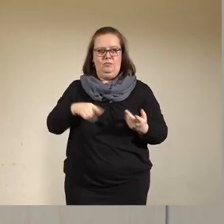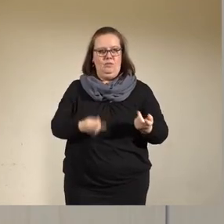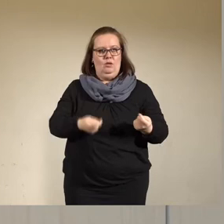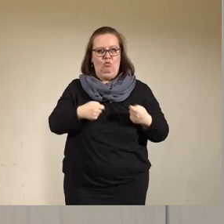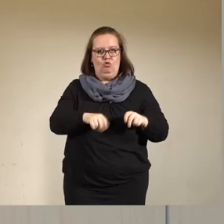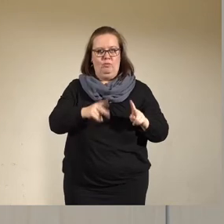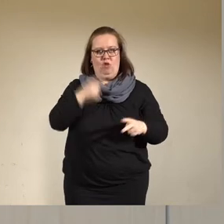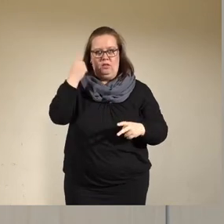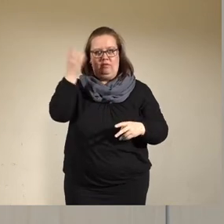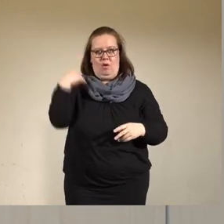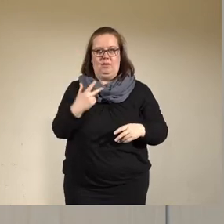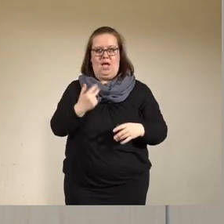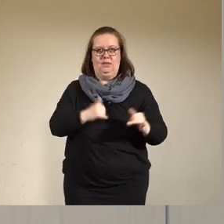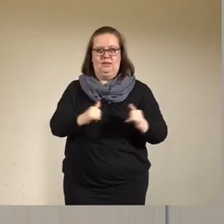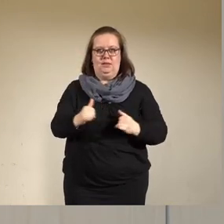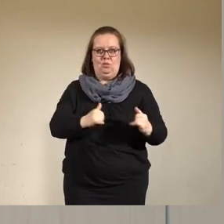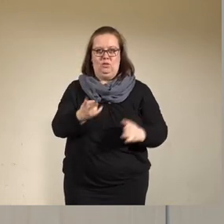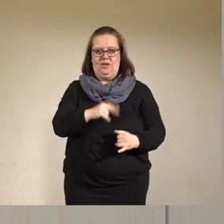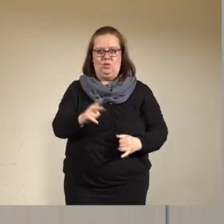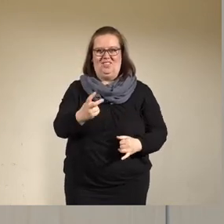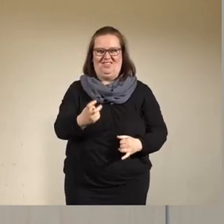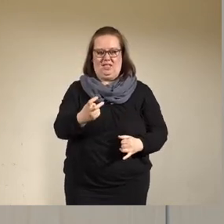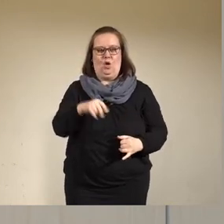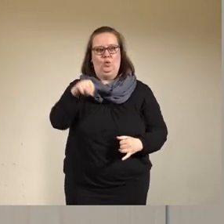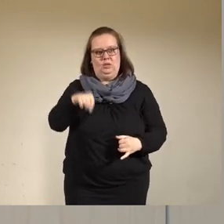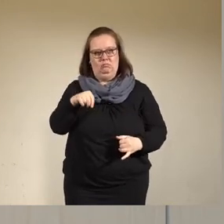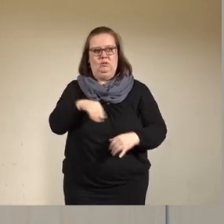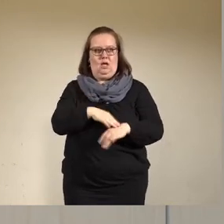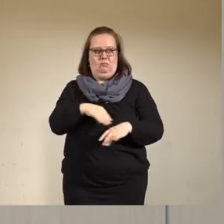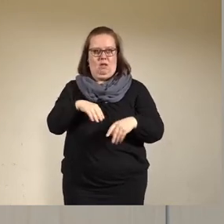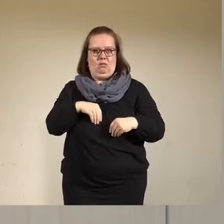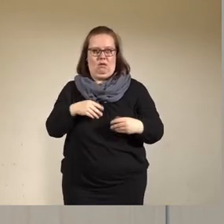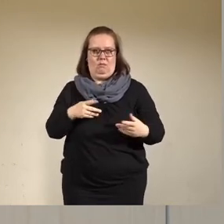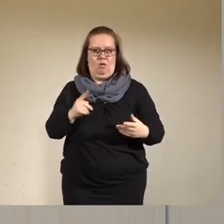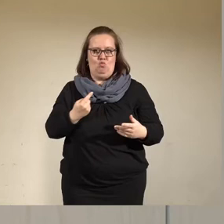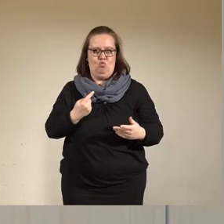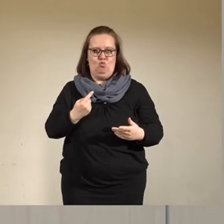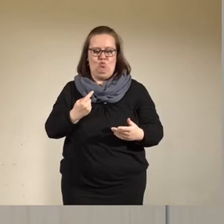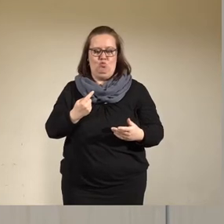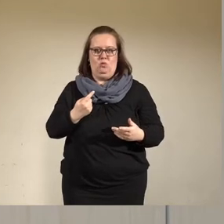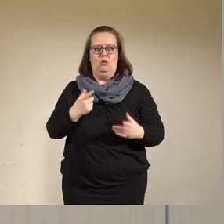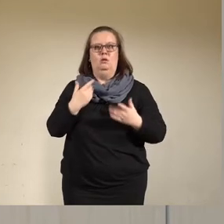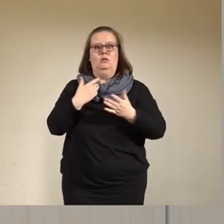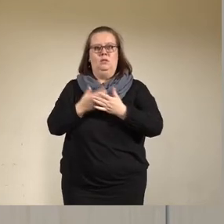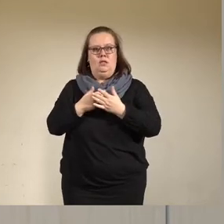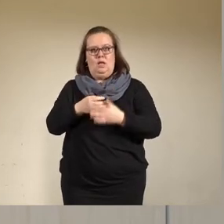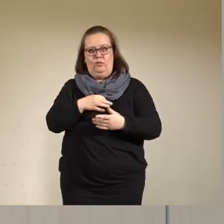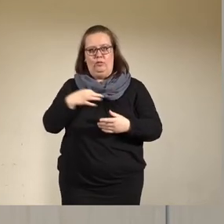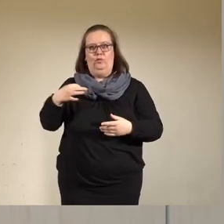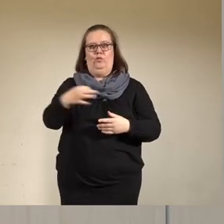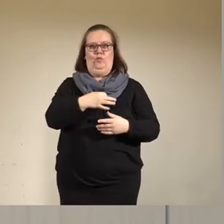des Stadtrats vom 30. Januar dieses Jahres auch in diesen Zeiten sehr ernst. Deshalb war es uns in